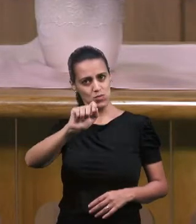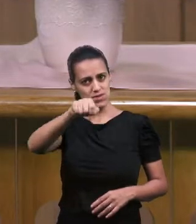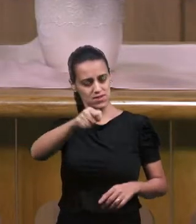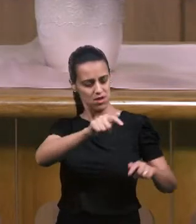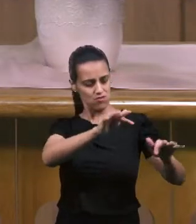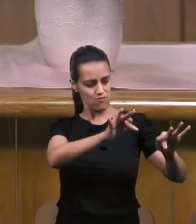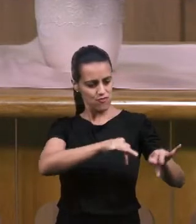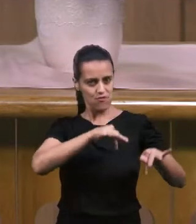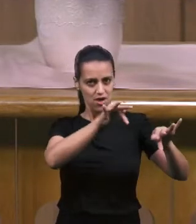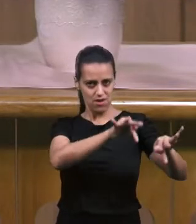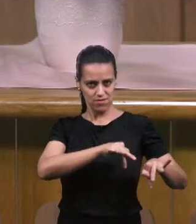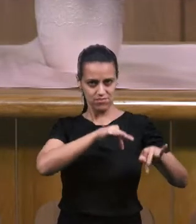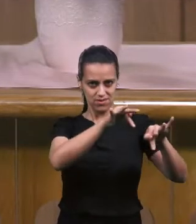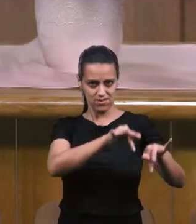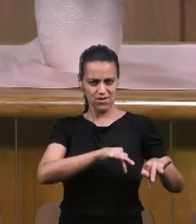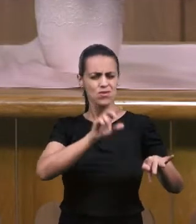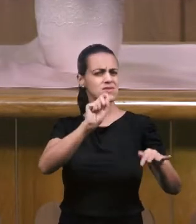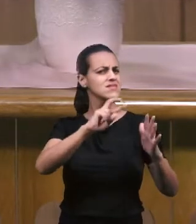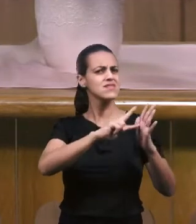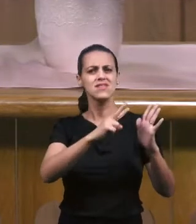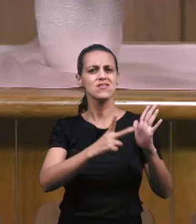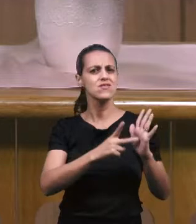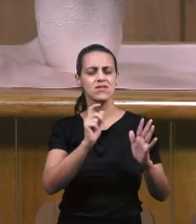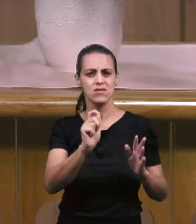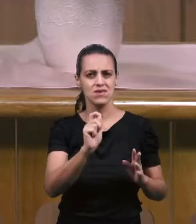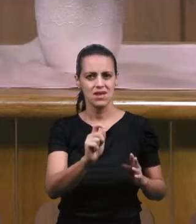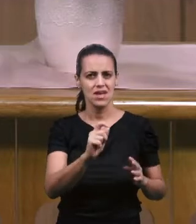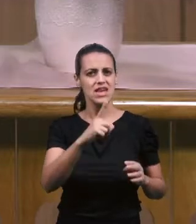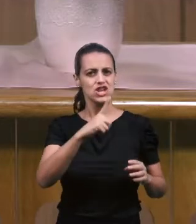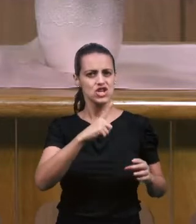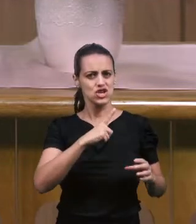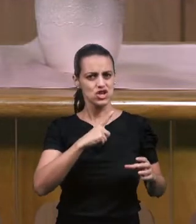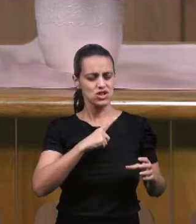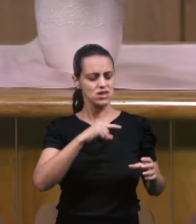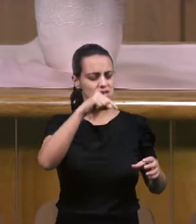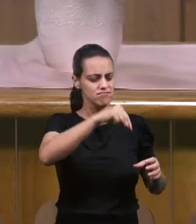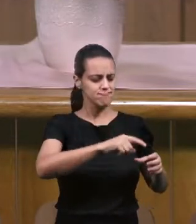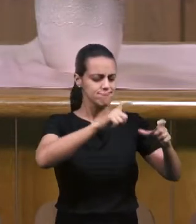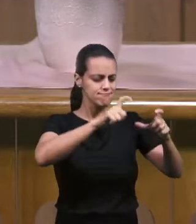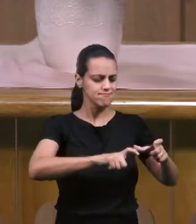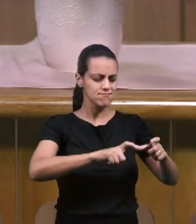gouvernements qui avait un centre, qui était l'Église,